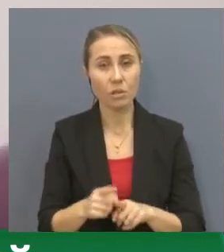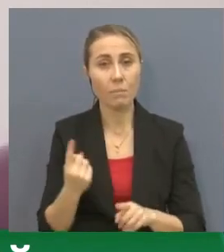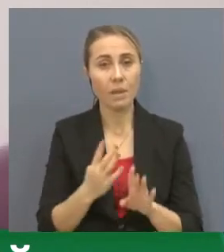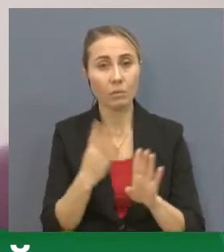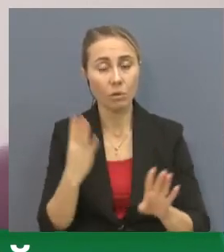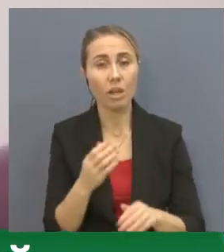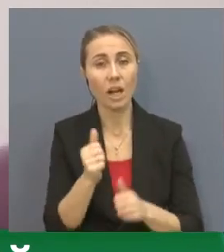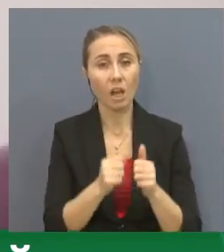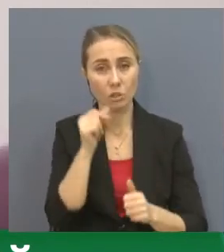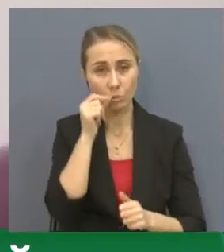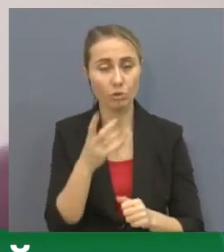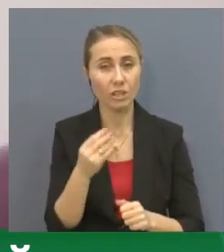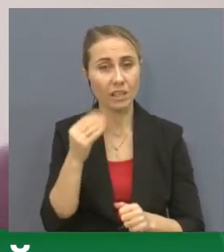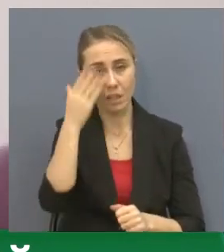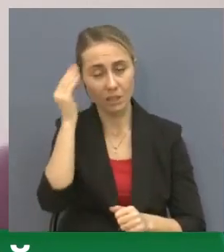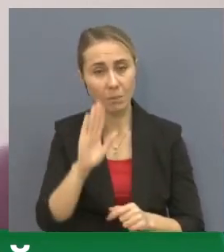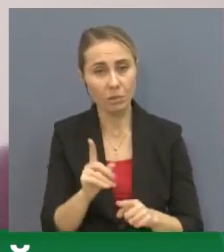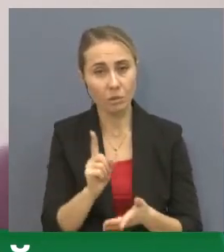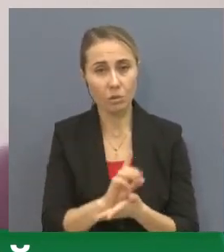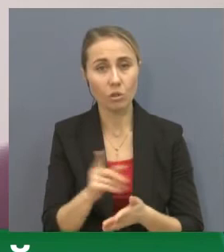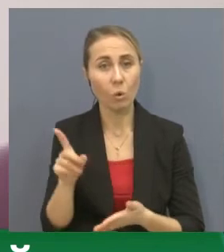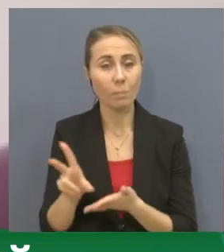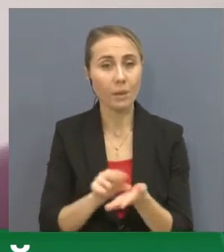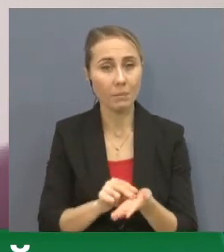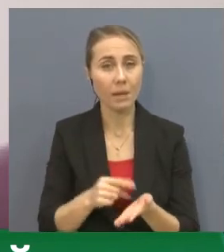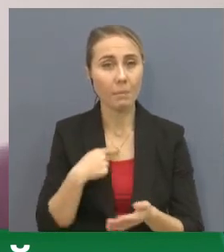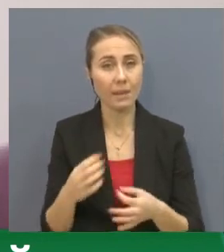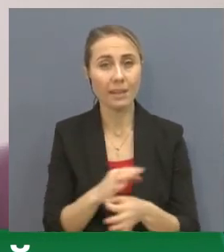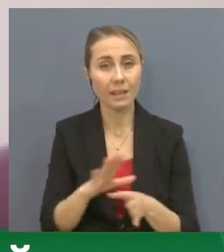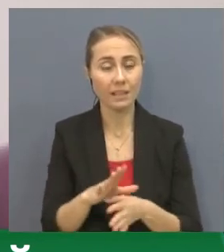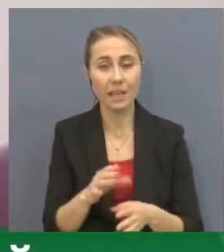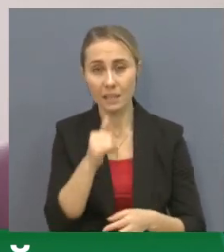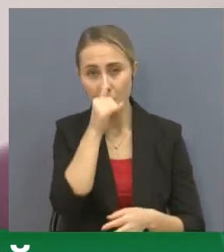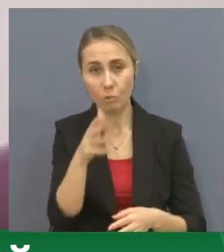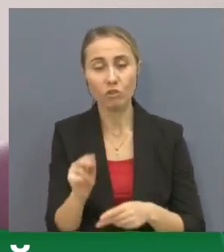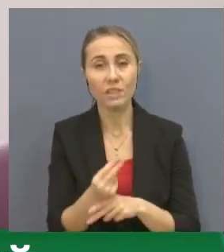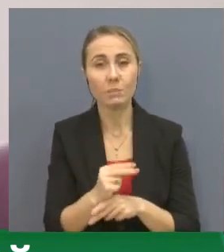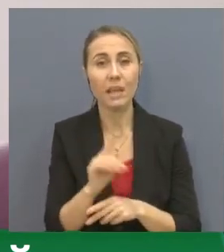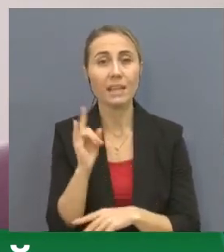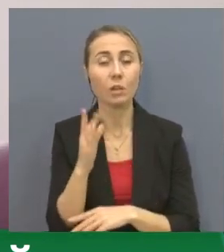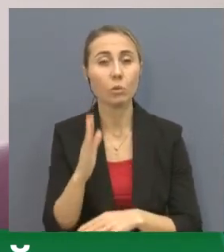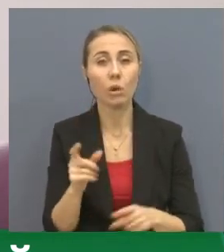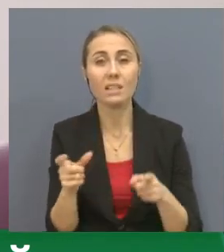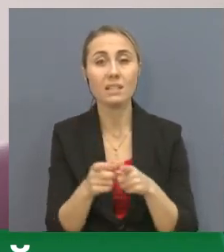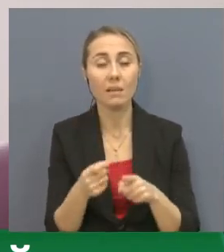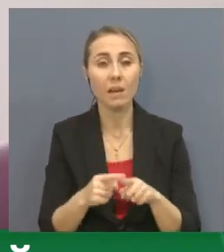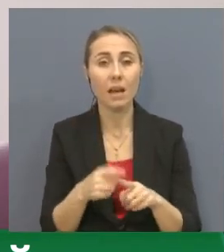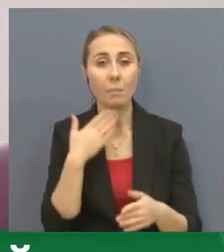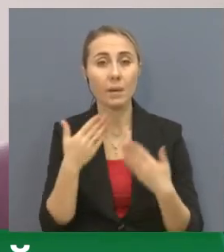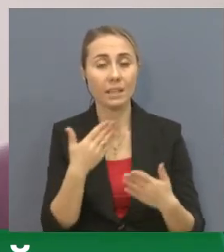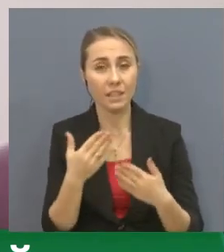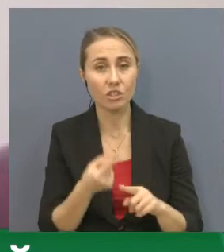каждый мужчина не должен забыть что он пример мы никогда не сможем воспитать ребенка только словами отношения в быту